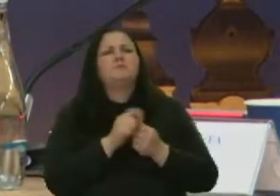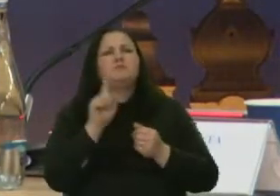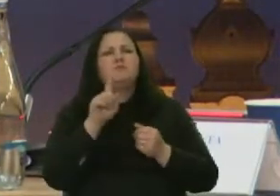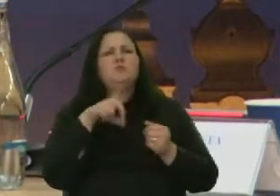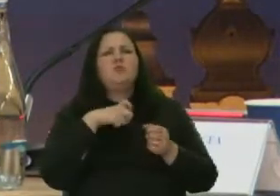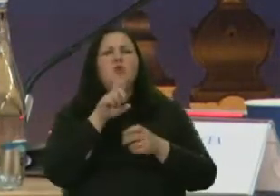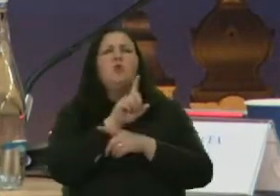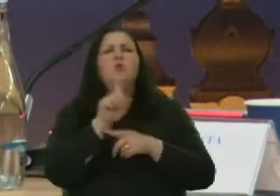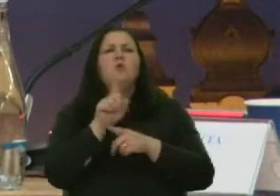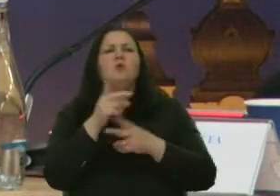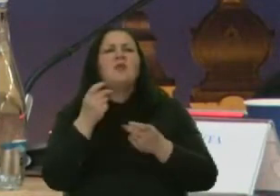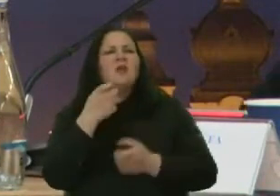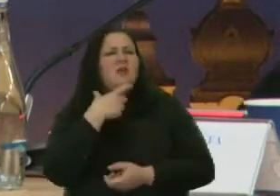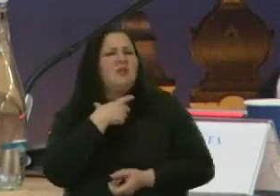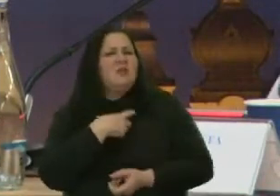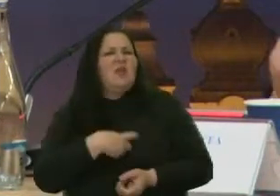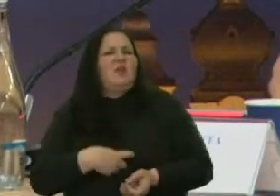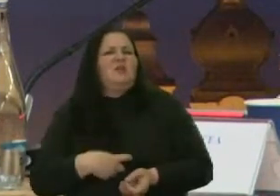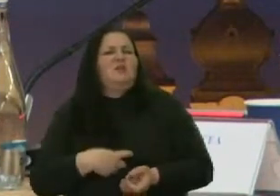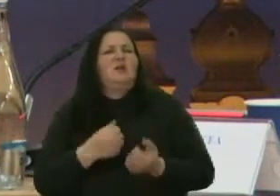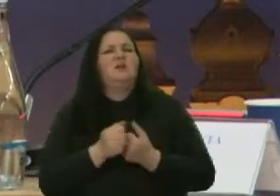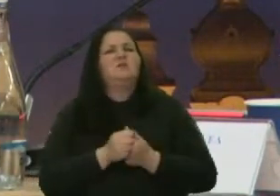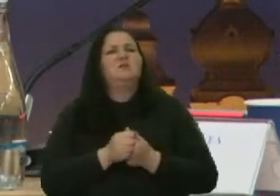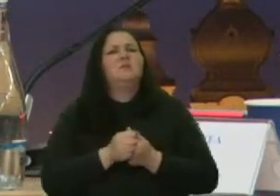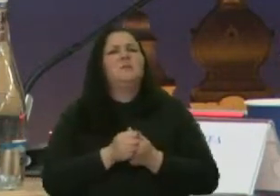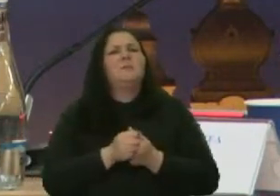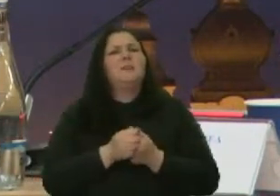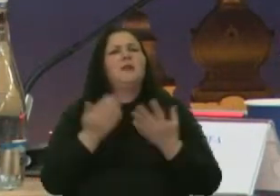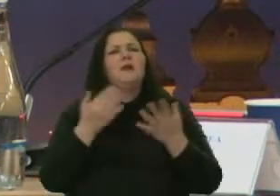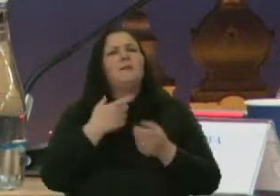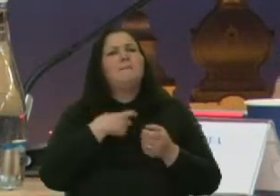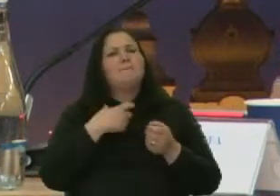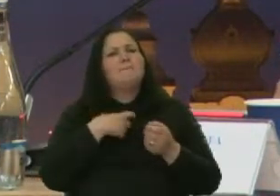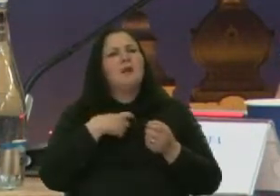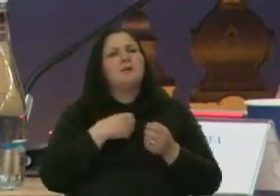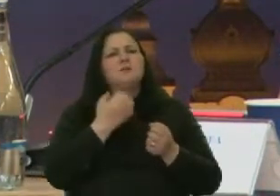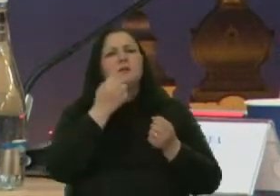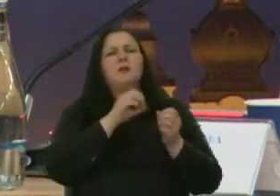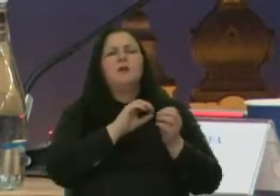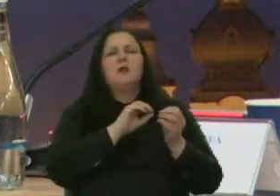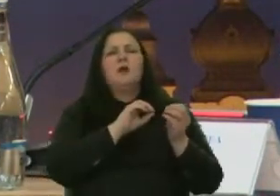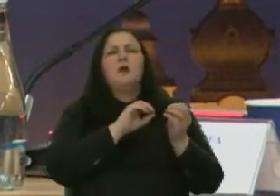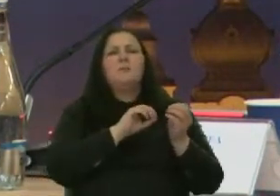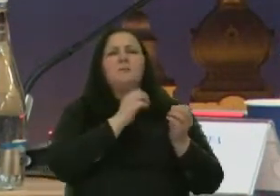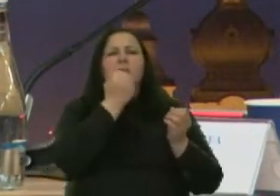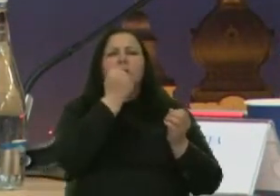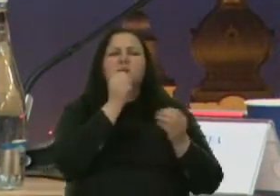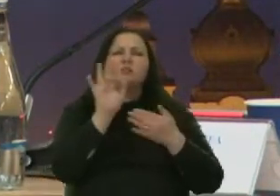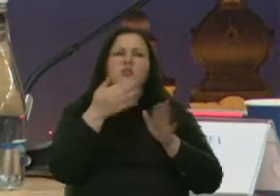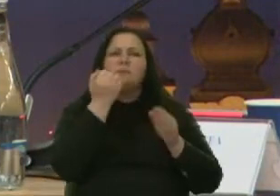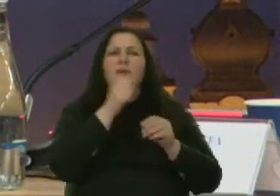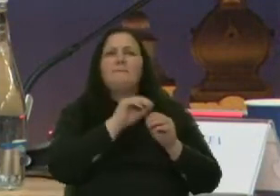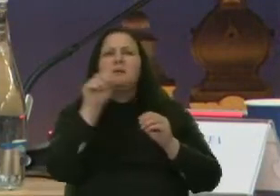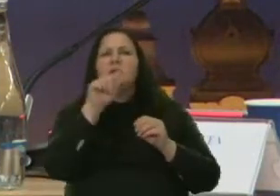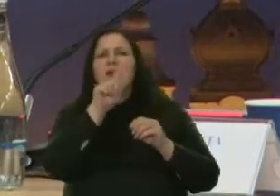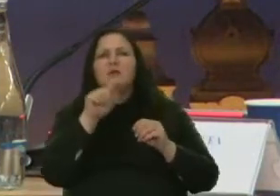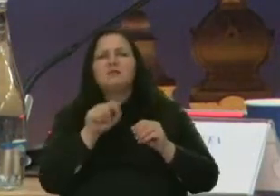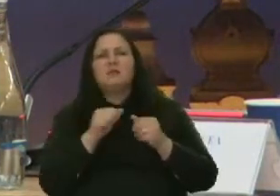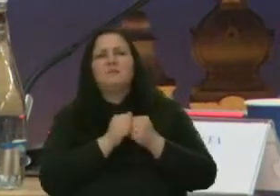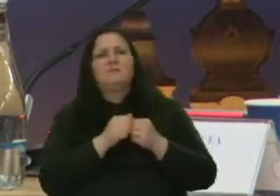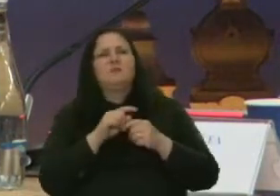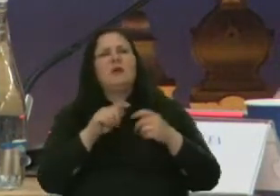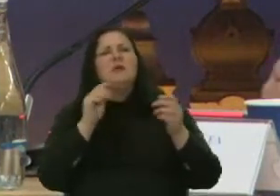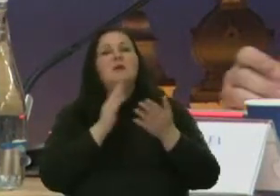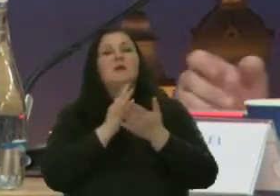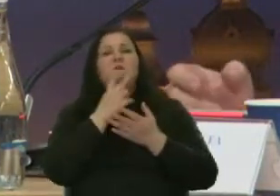chestiune această de identitate ideologică care să i poată duce de la a la punctul z și în funcție de conjunctură se schimbă se